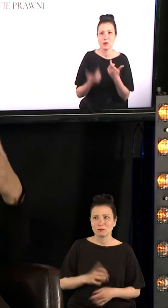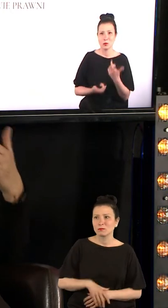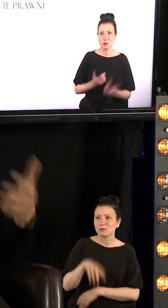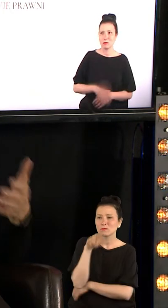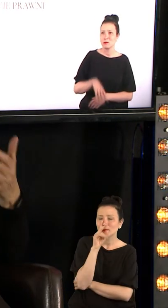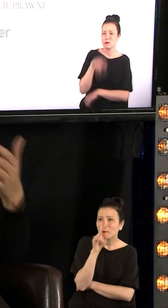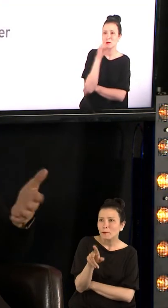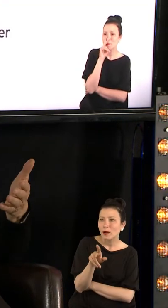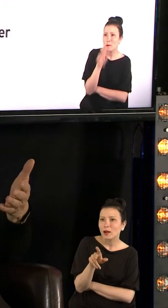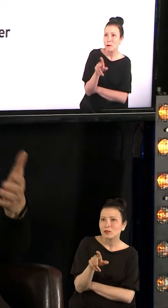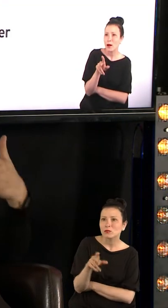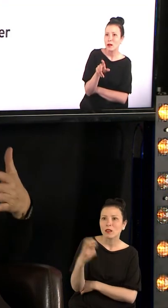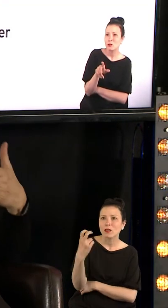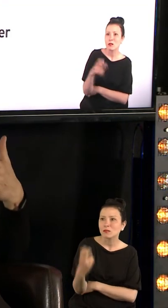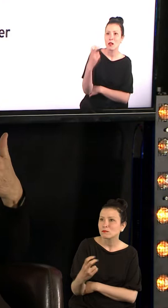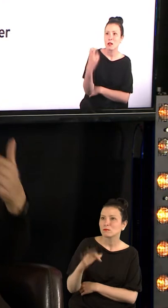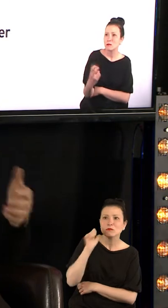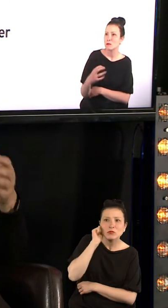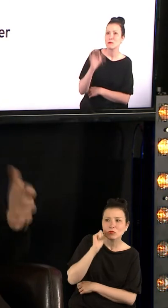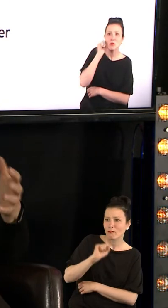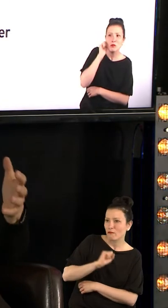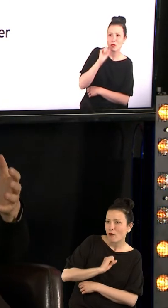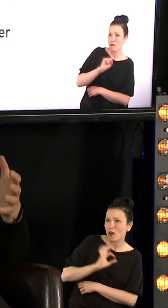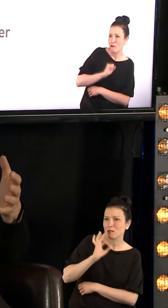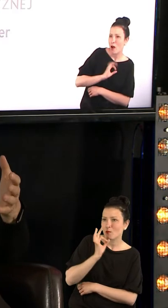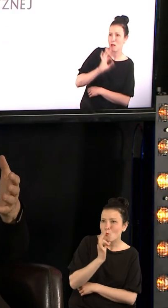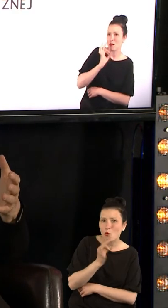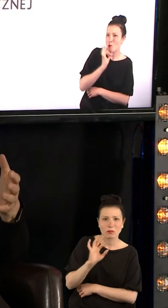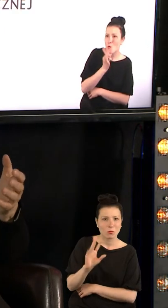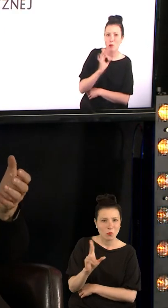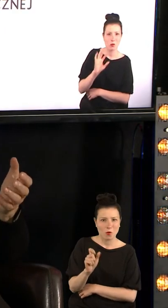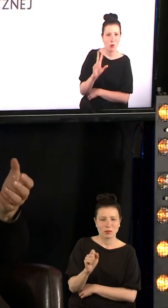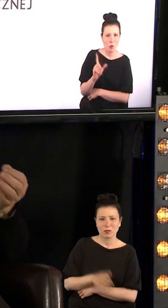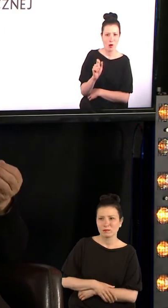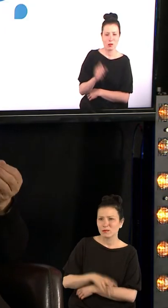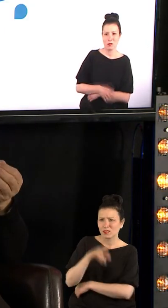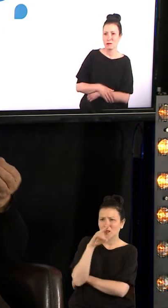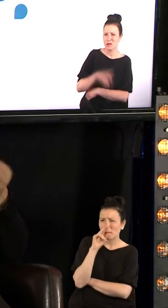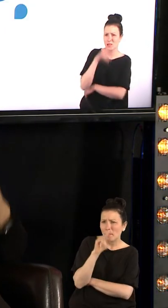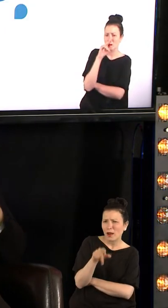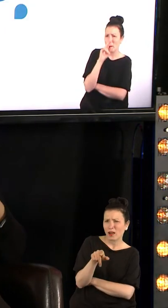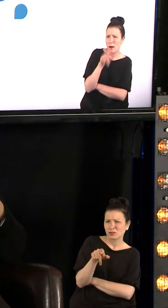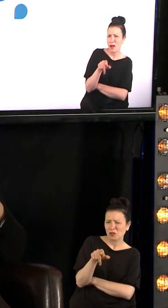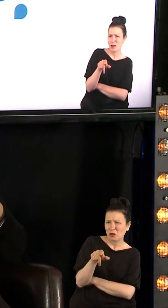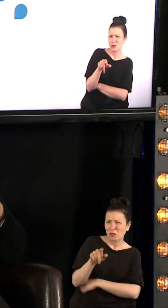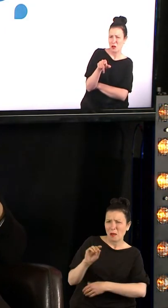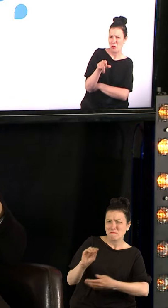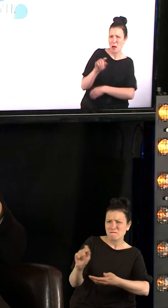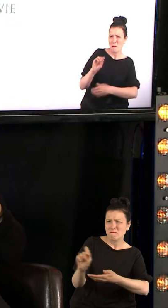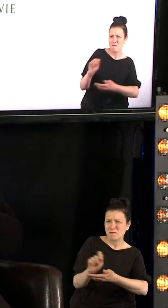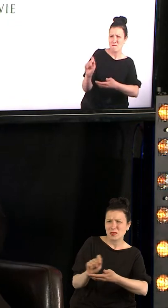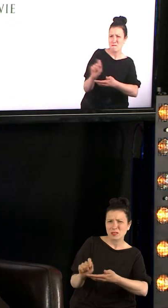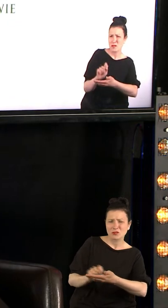Patrzę, siedzi dziewczyna, fajna, młoda, ładna i patrzę, że ona pisze